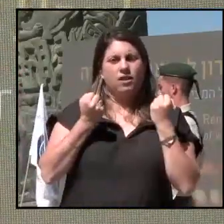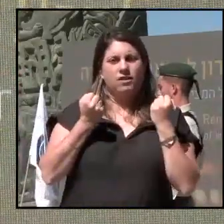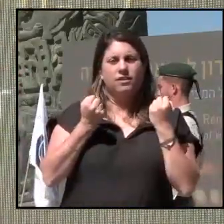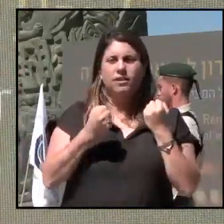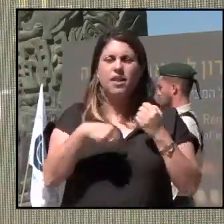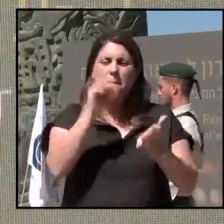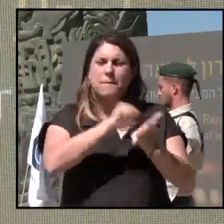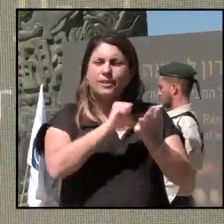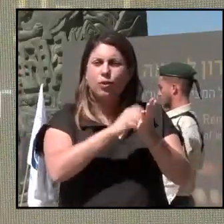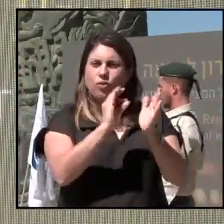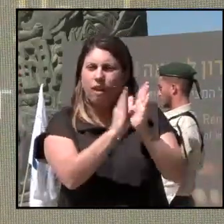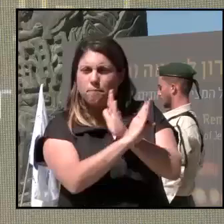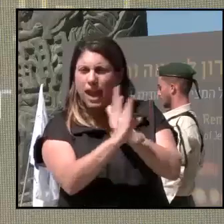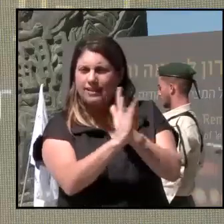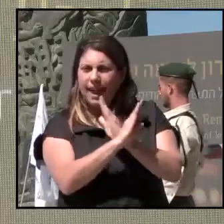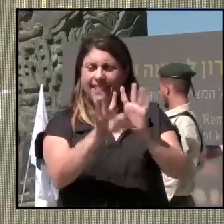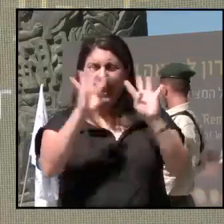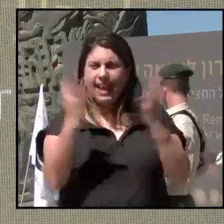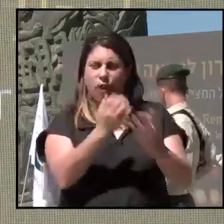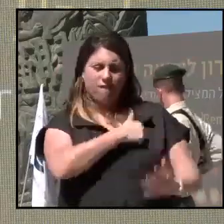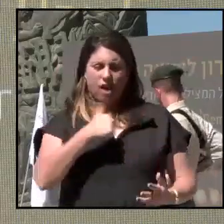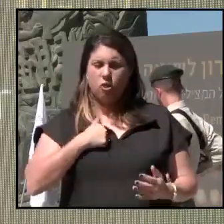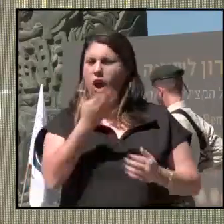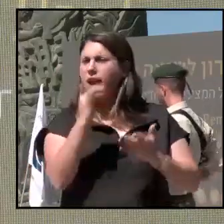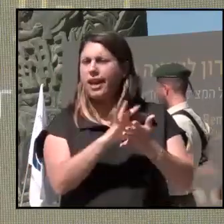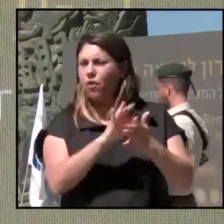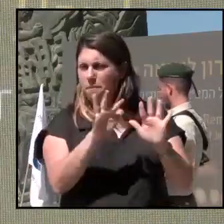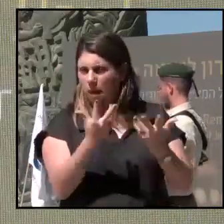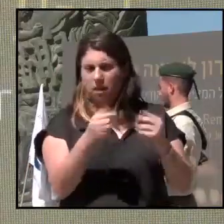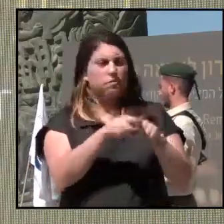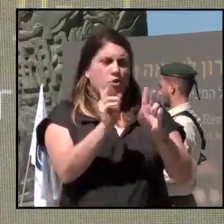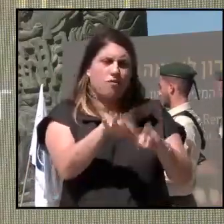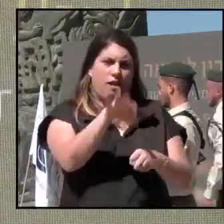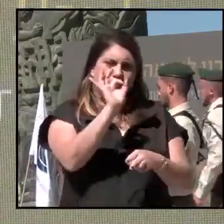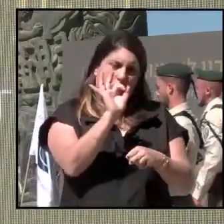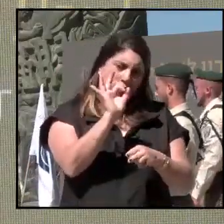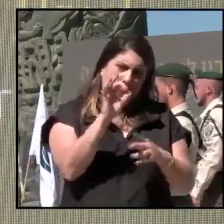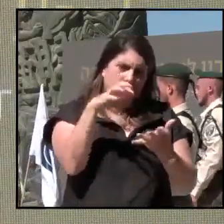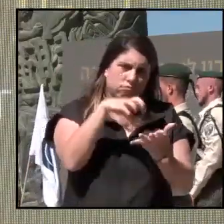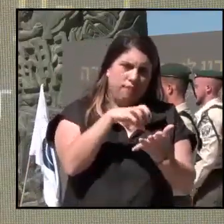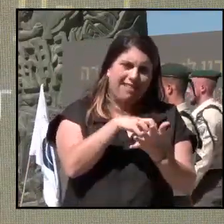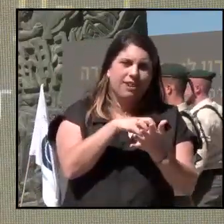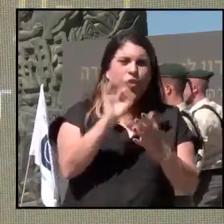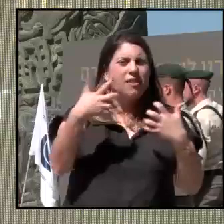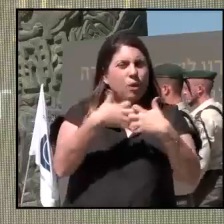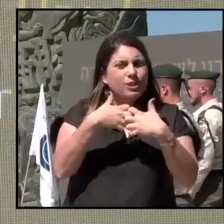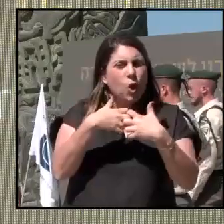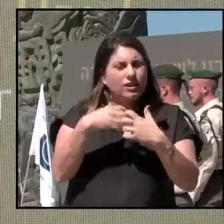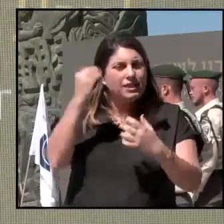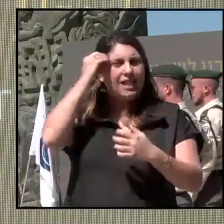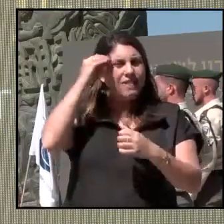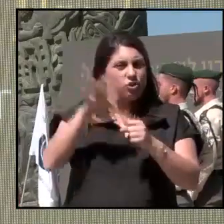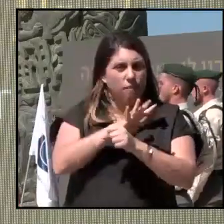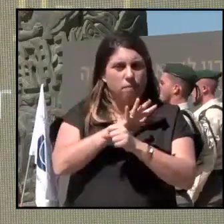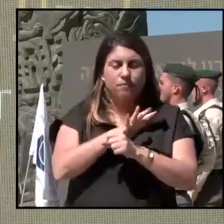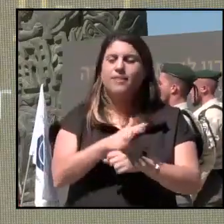המחתרת בגטו ורשה הופיע הקטע הבא, כפי שניתן למצוא באתר יד ושם, ואני מצטט: את